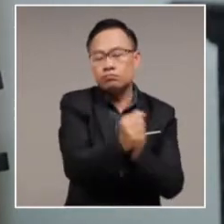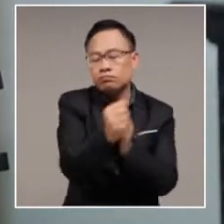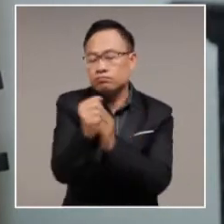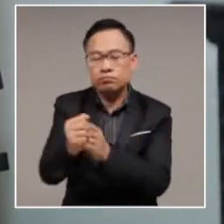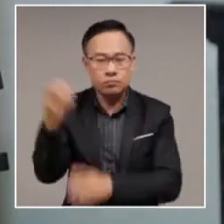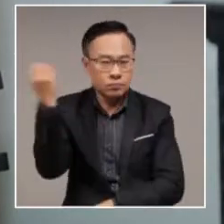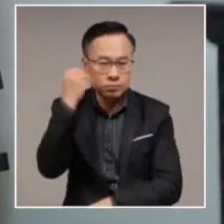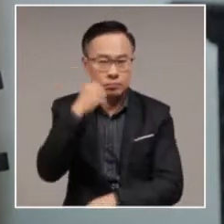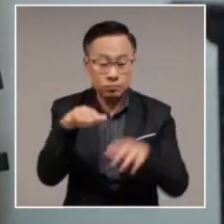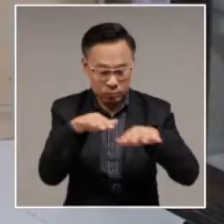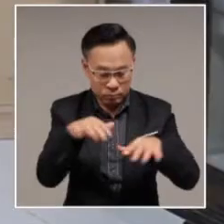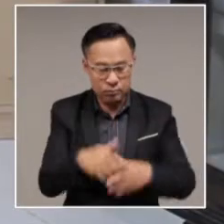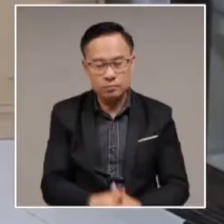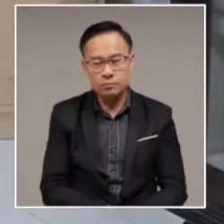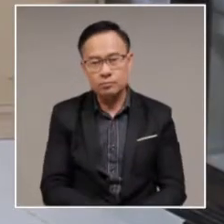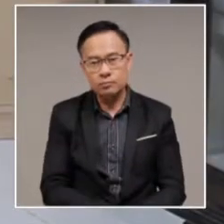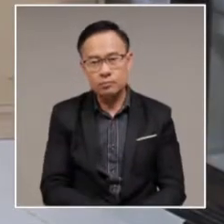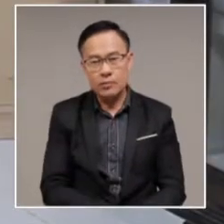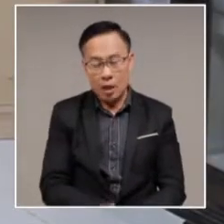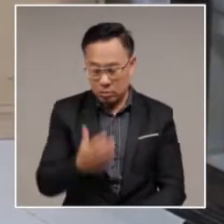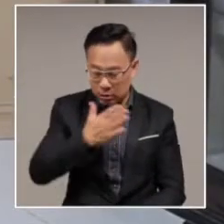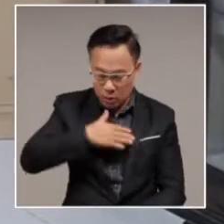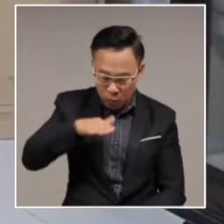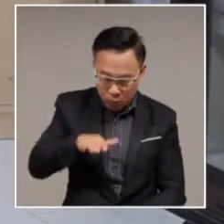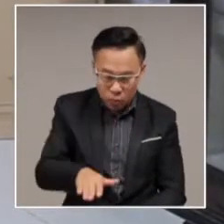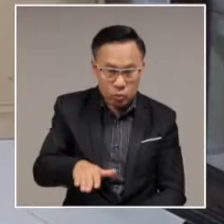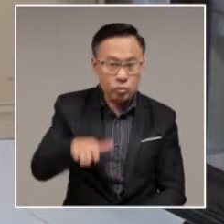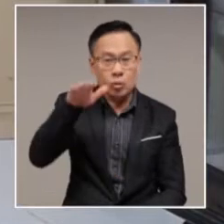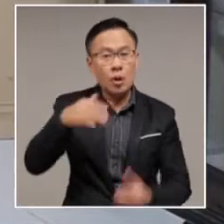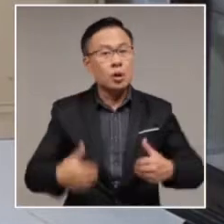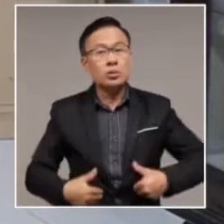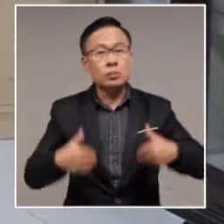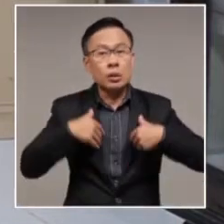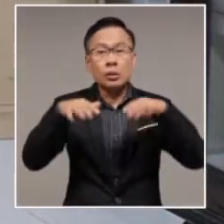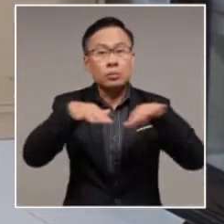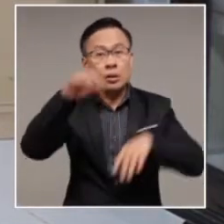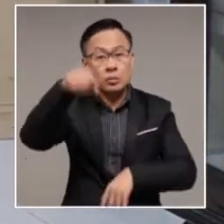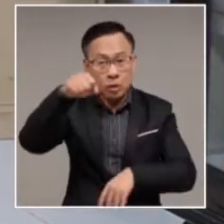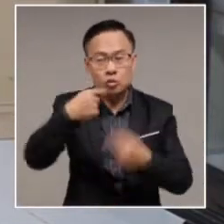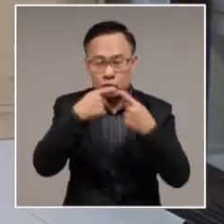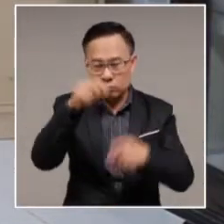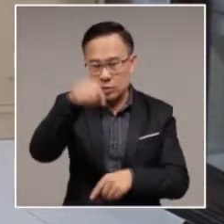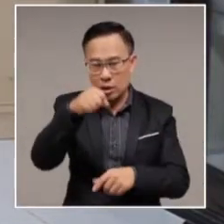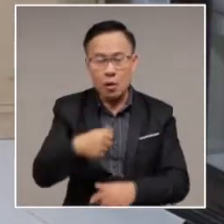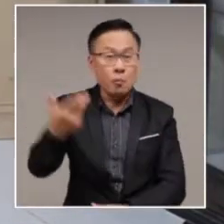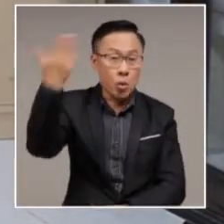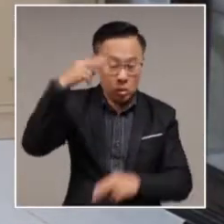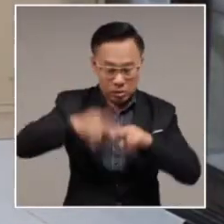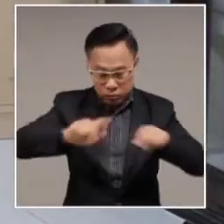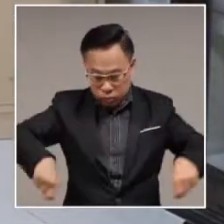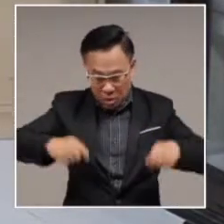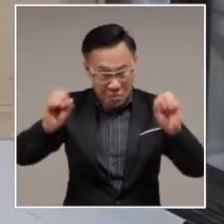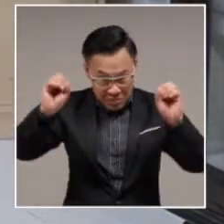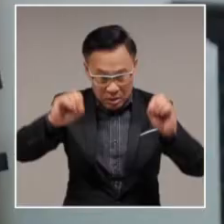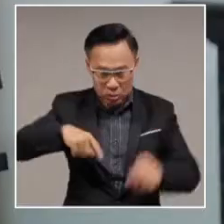ค่ะ แปลว่าตั้งแต่เราเด็กๆเลยเราก็ใช้ชีวิตแบบปกติเหมือนคนทั่วไปเลย เมื่อก่อนนี้ไม่ได้มีรถวีลแชร์อย่างนี้ด้วย